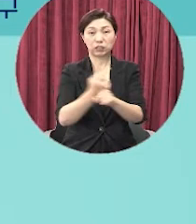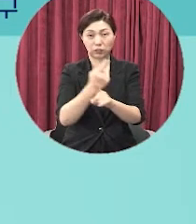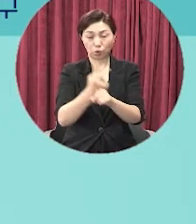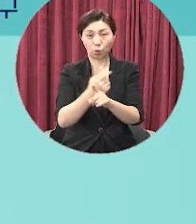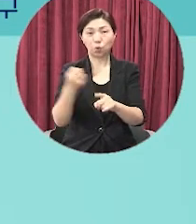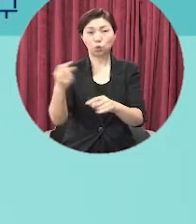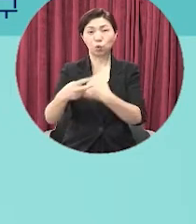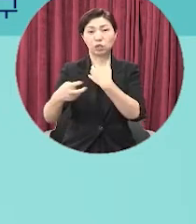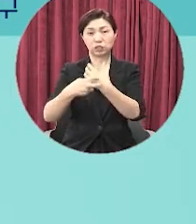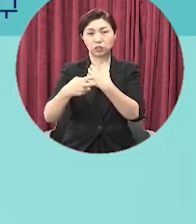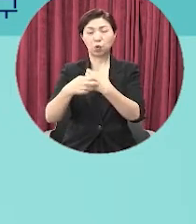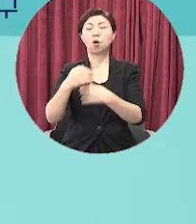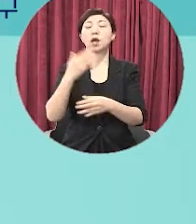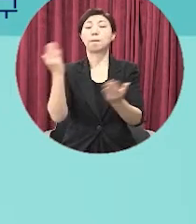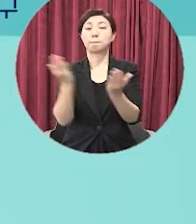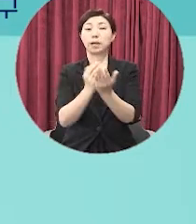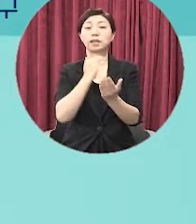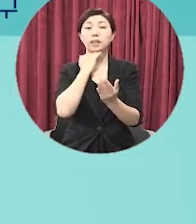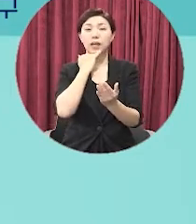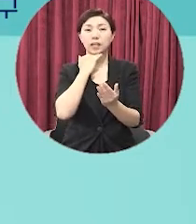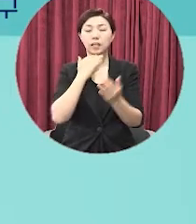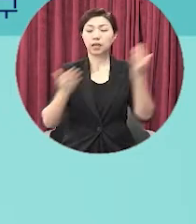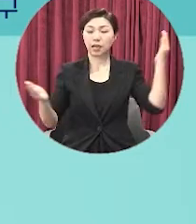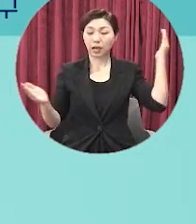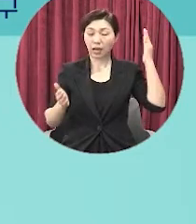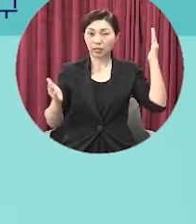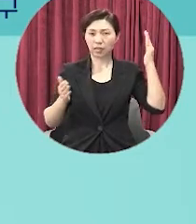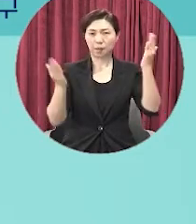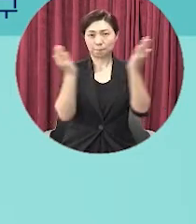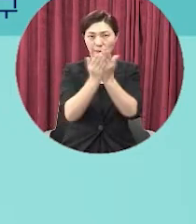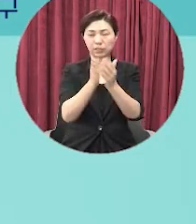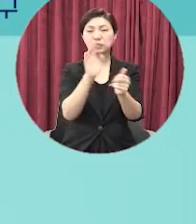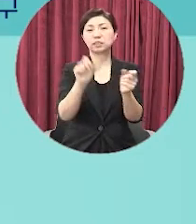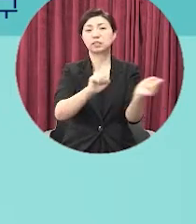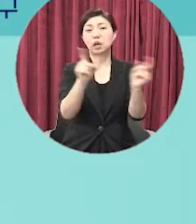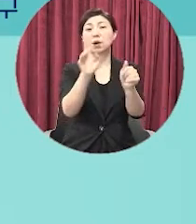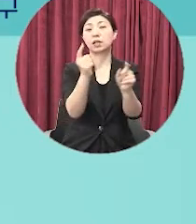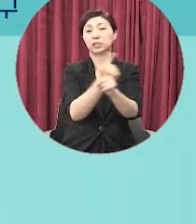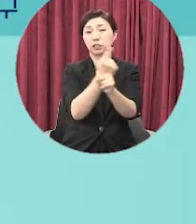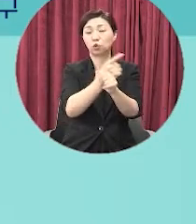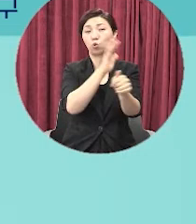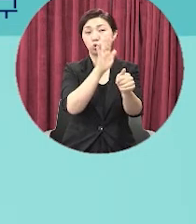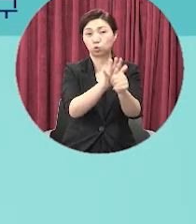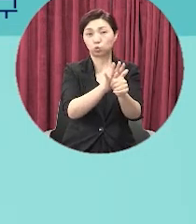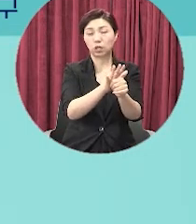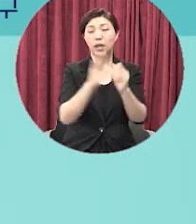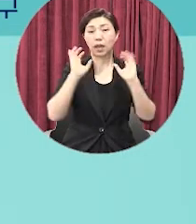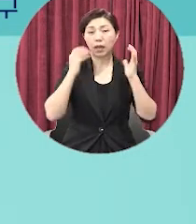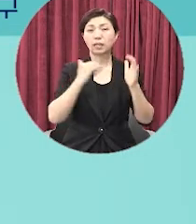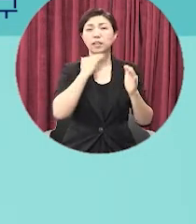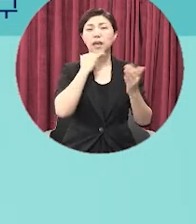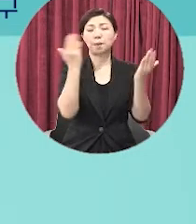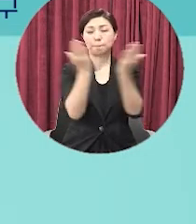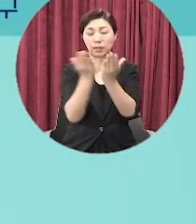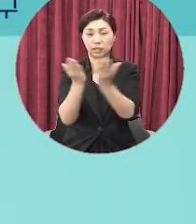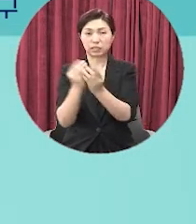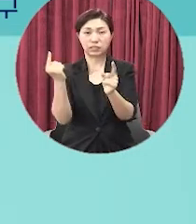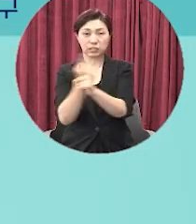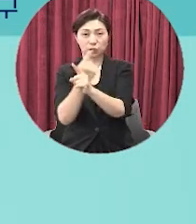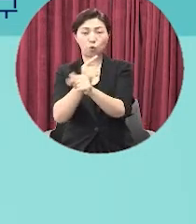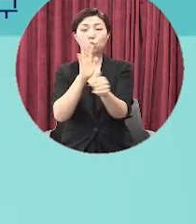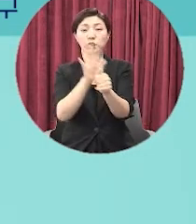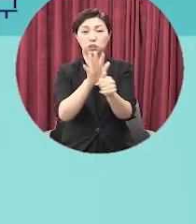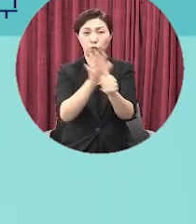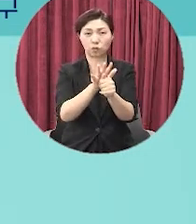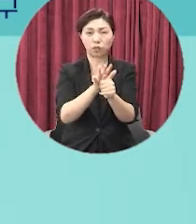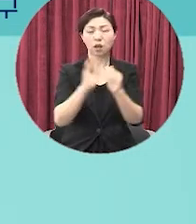부적 학령기 청소년기 매 유지 잘 치루어 주시고 아동 3개의 주기별 잘 평가 메 치료 갈기 어린이 전문